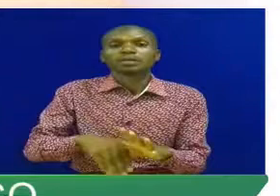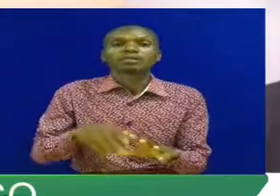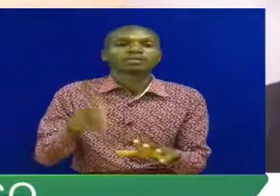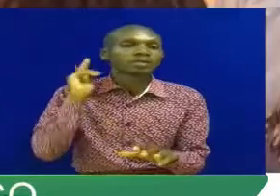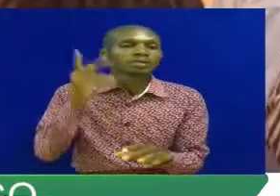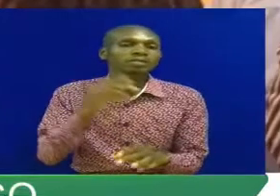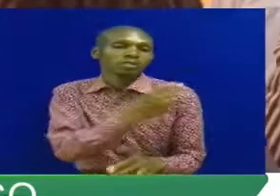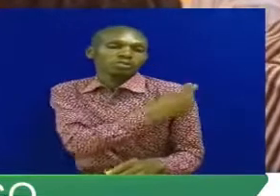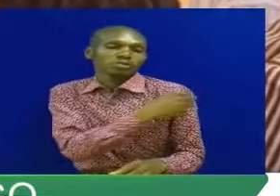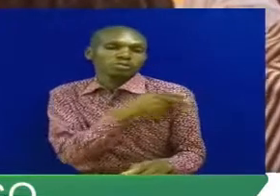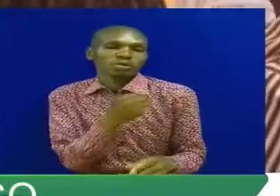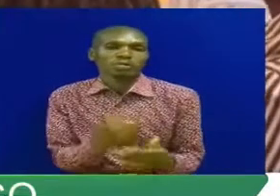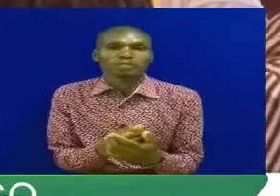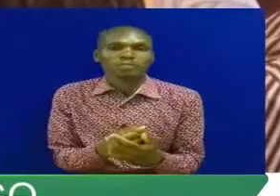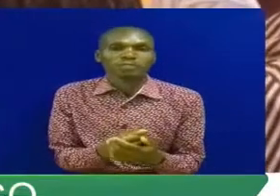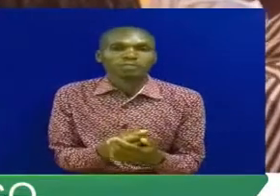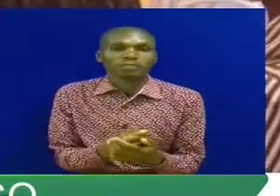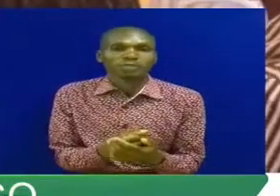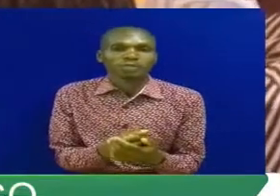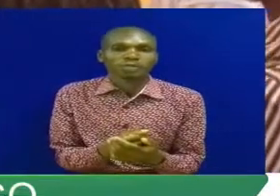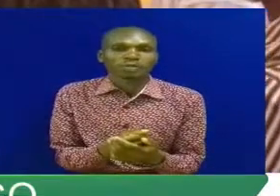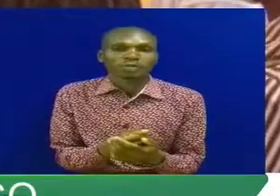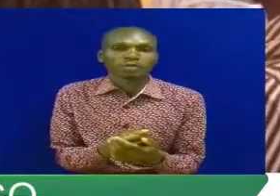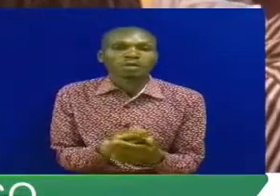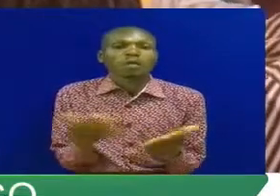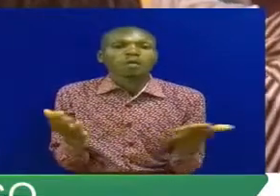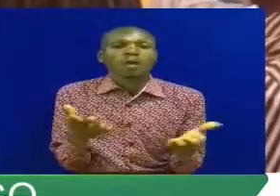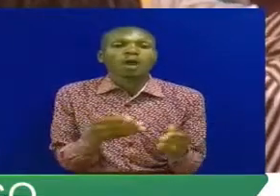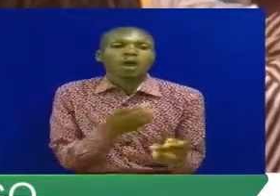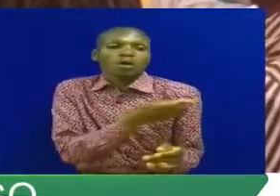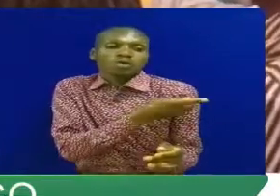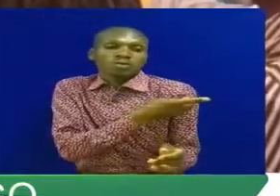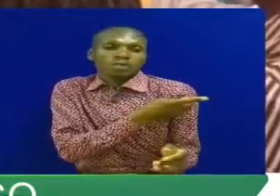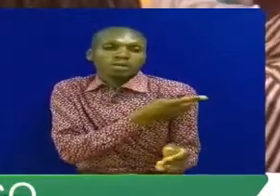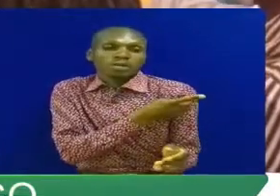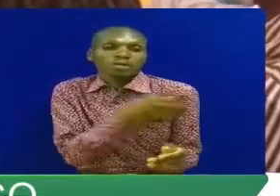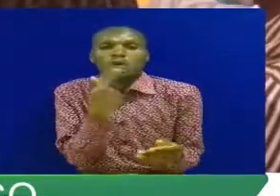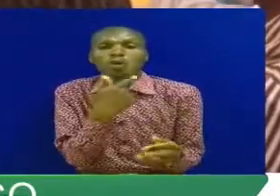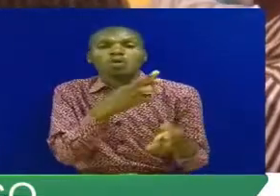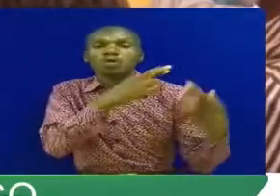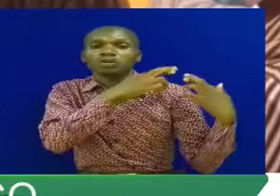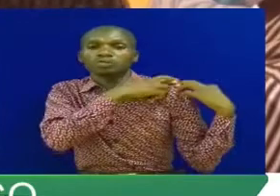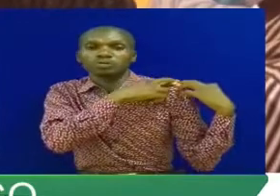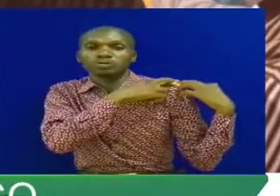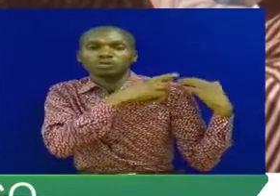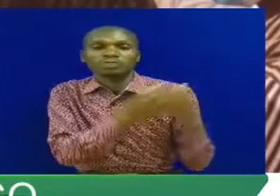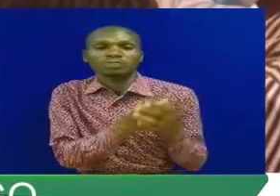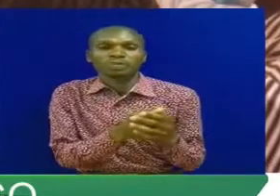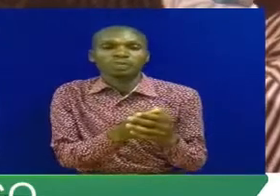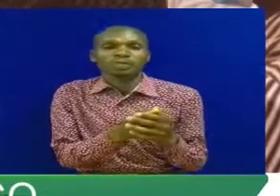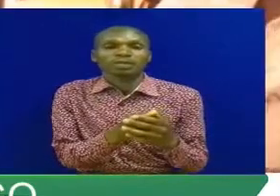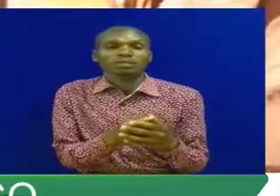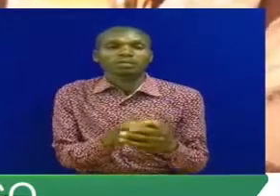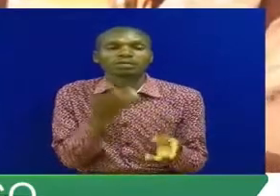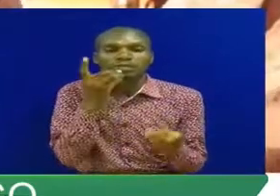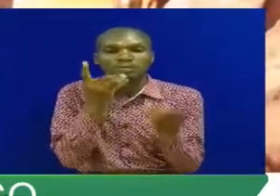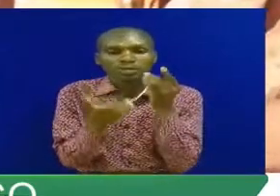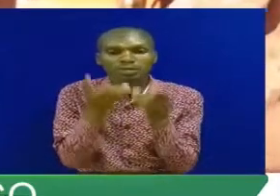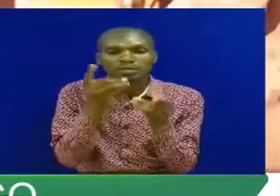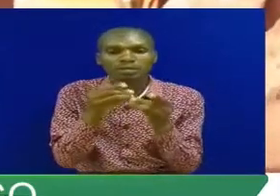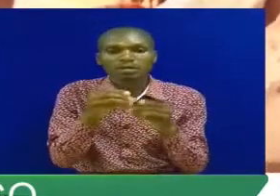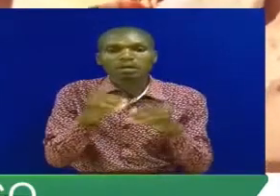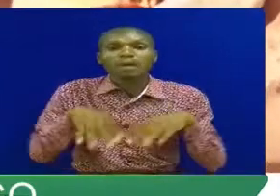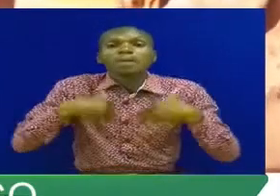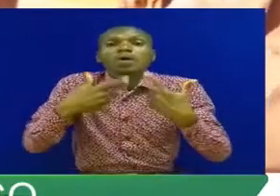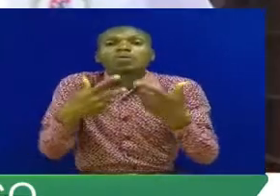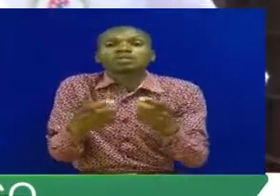Kisii Teaching and Referral Hospital, ase aba nyagitalia abuo batenerete omorobelio yo warua engwana igoryo balingolio